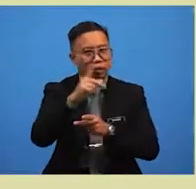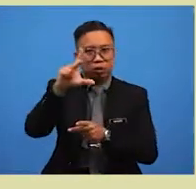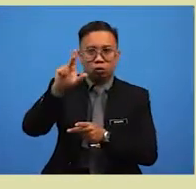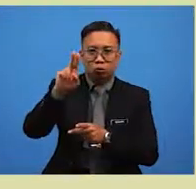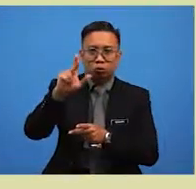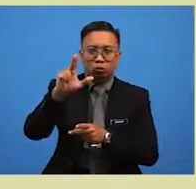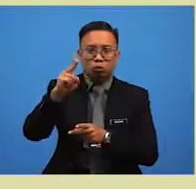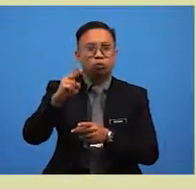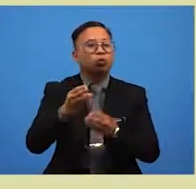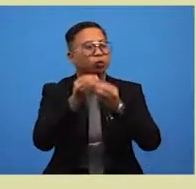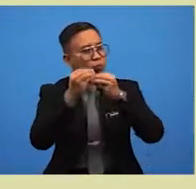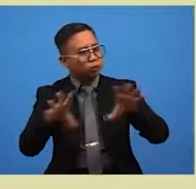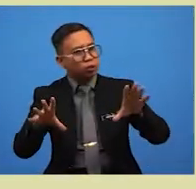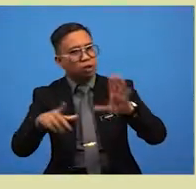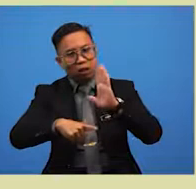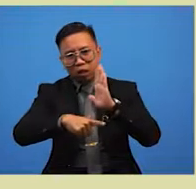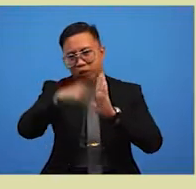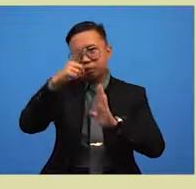dan pecah dengan lebih cepat.